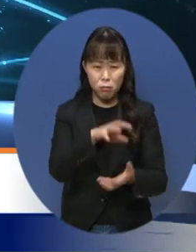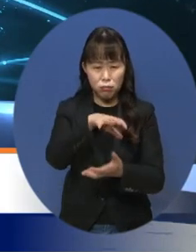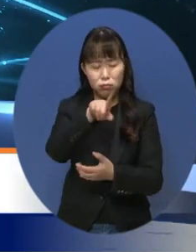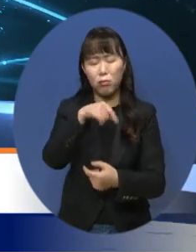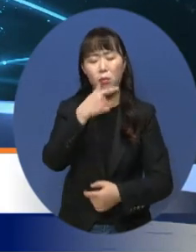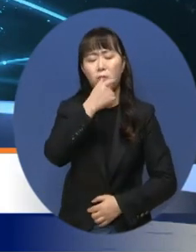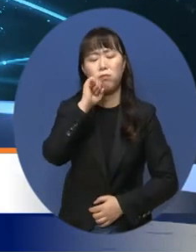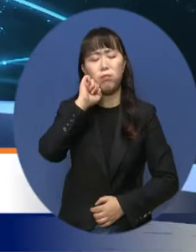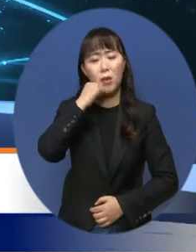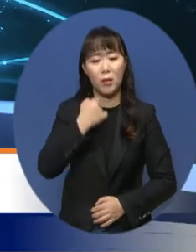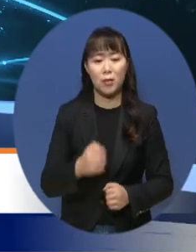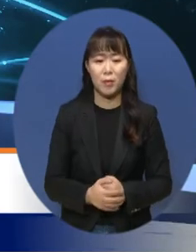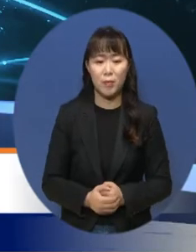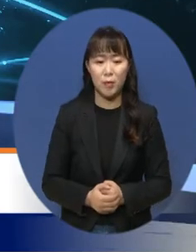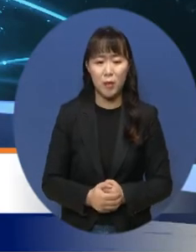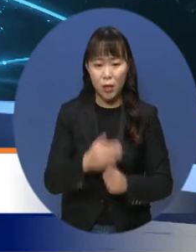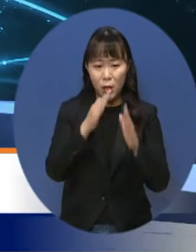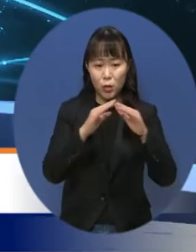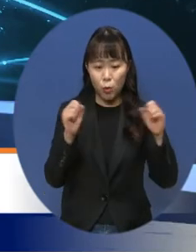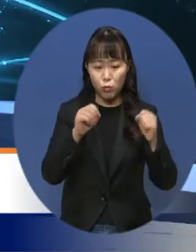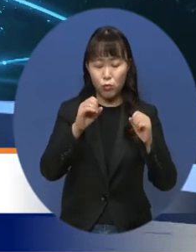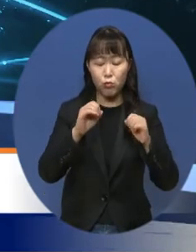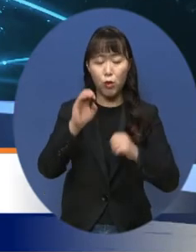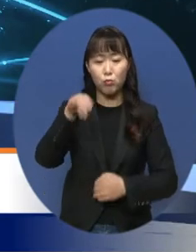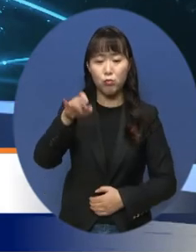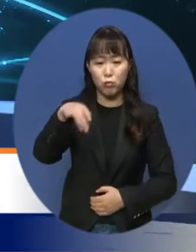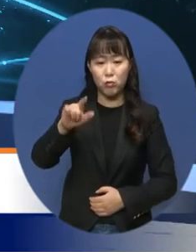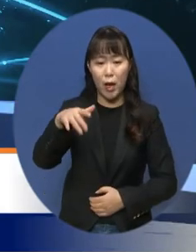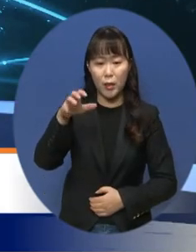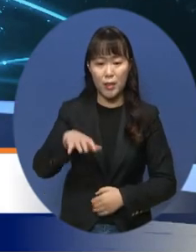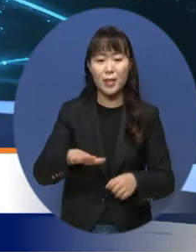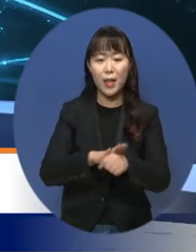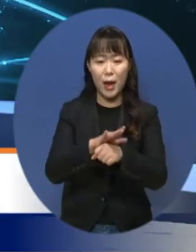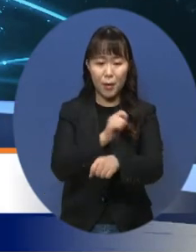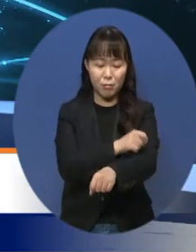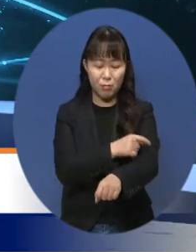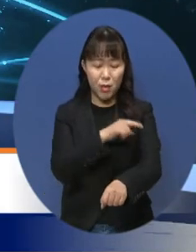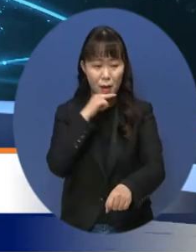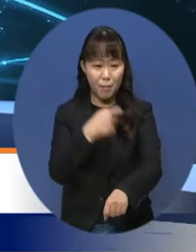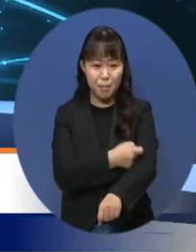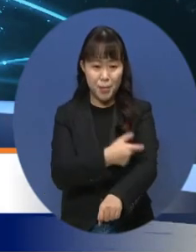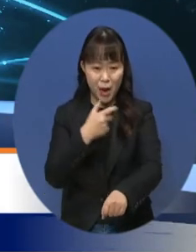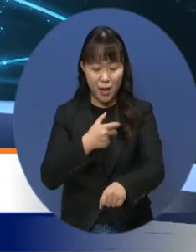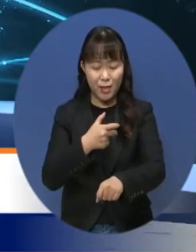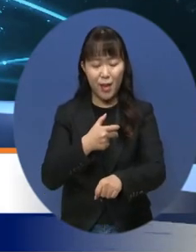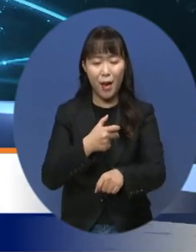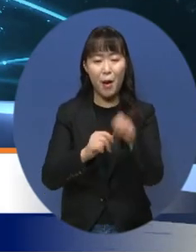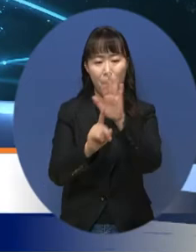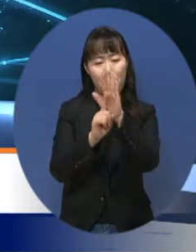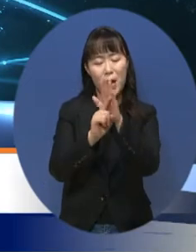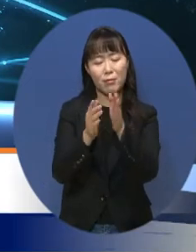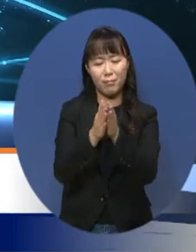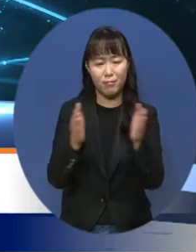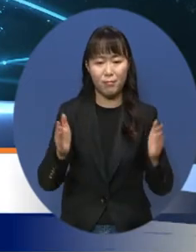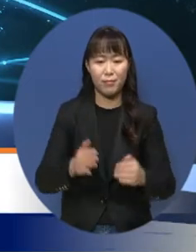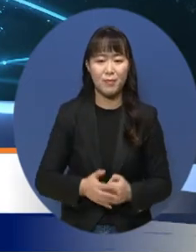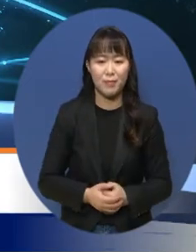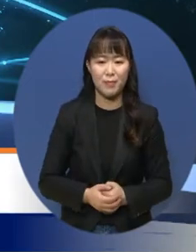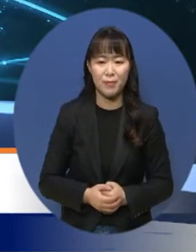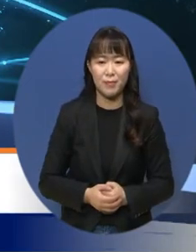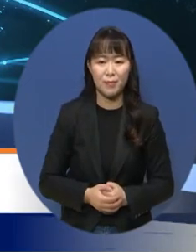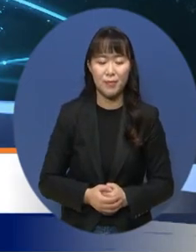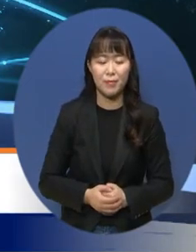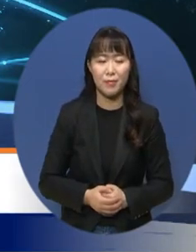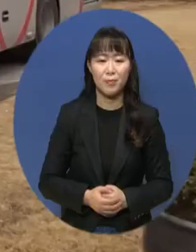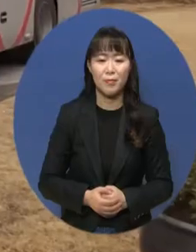있는데요. 이에 전북 부안군에서 사랑의 헌혈 캠페인이 진행됐습니다. 현장에 임지윤 기자가 다녀왔습니다.